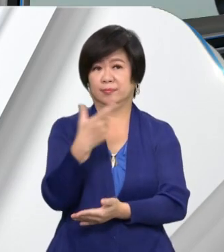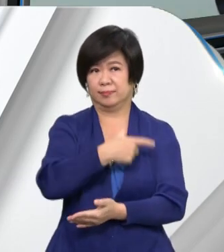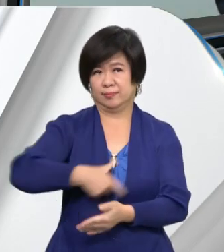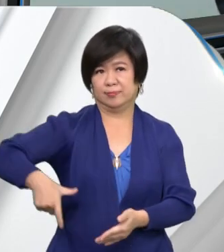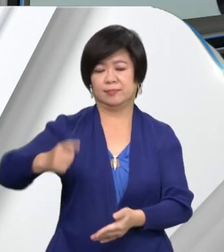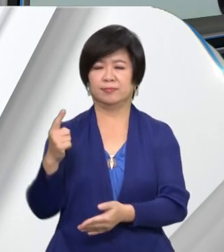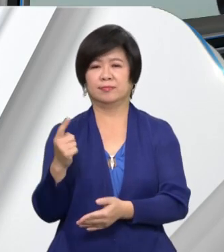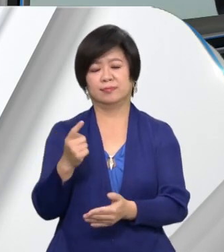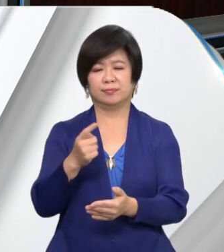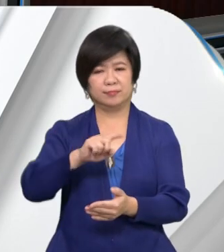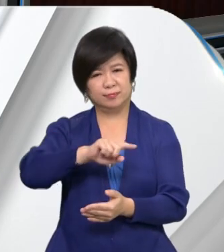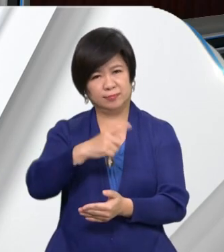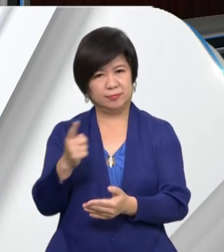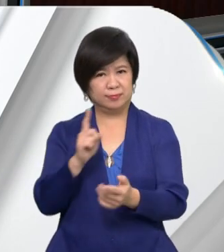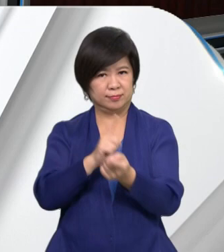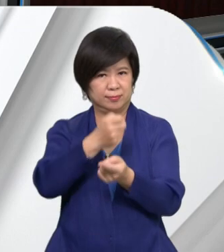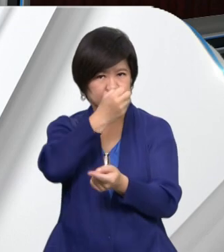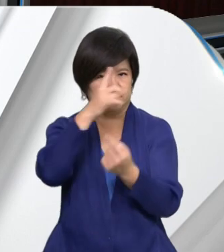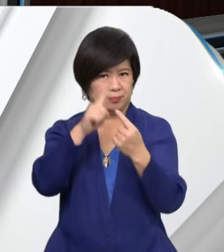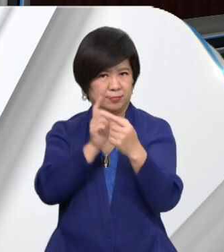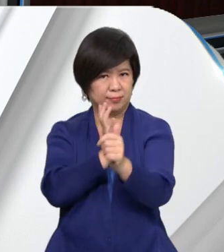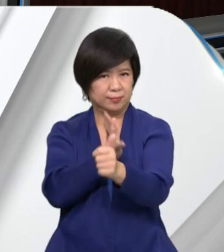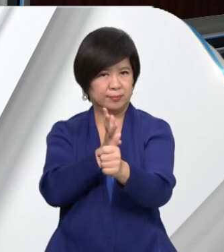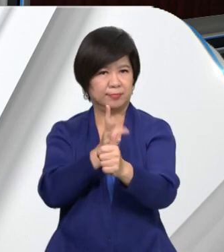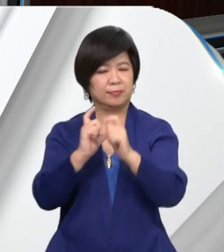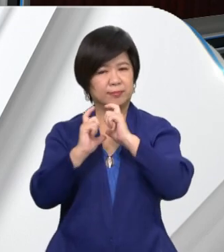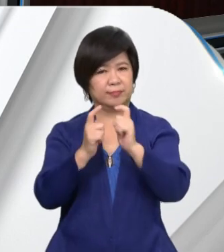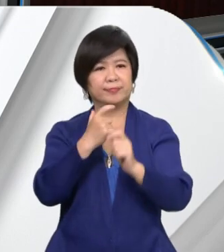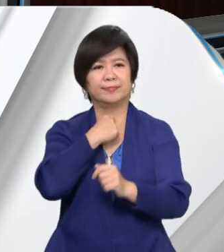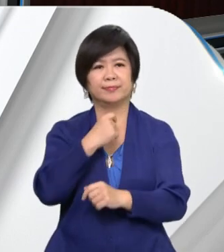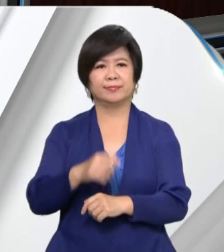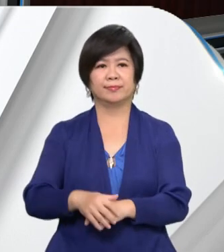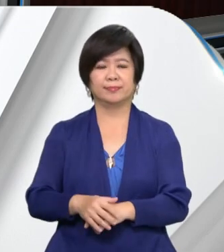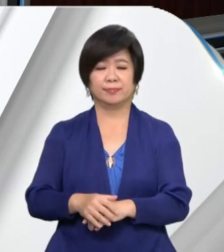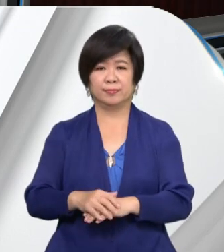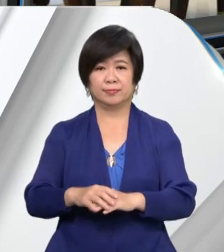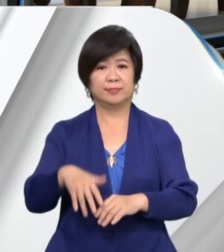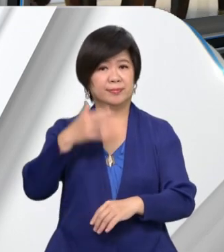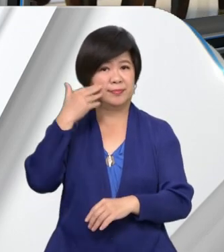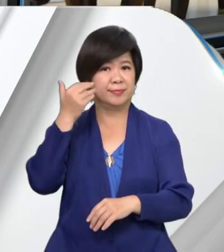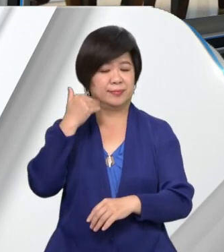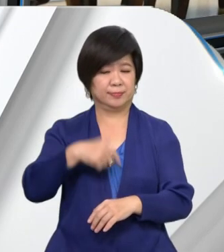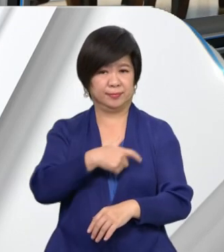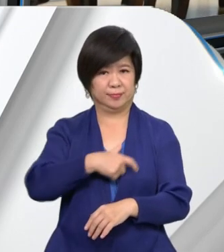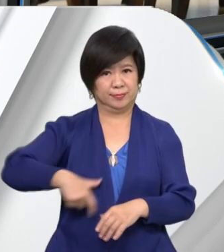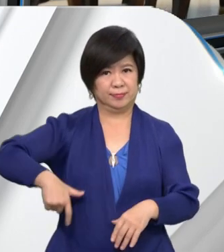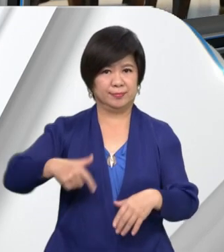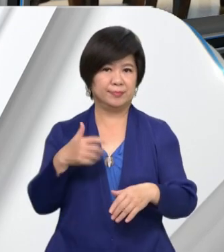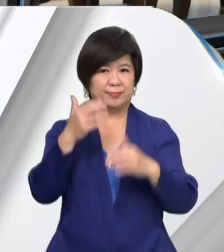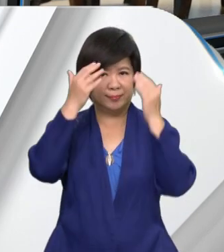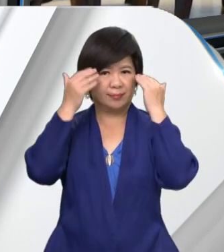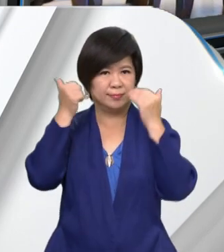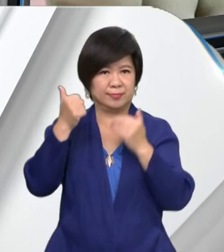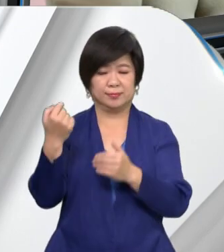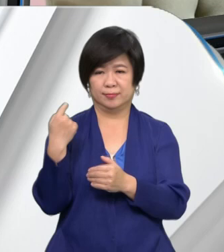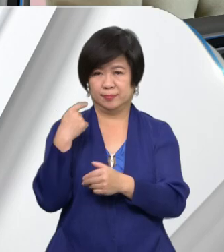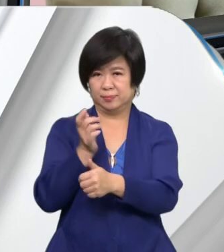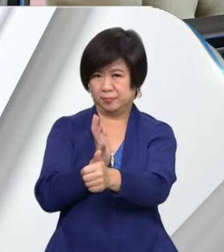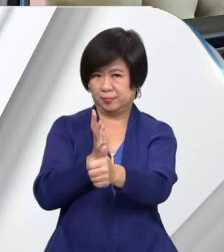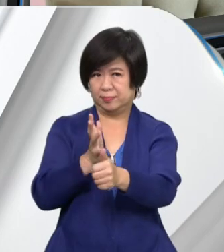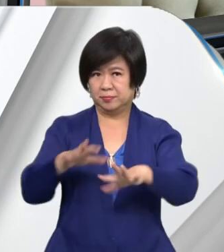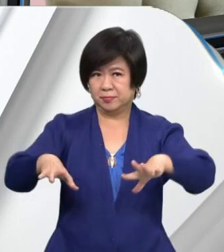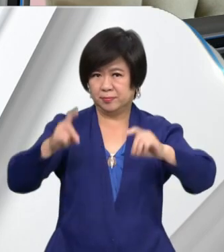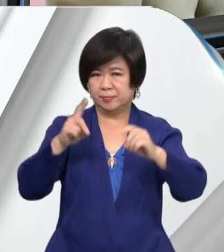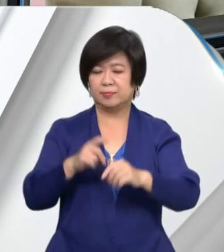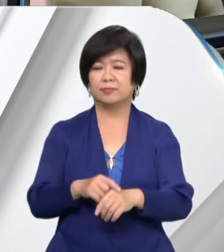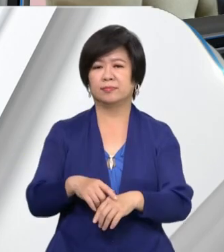总统候选人，针对候选人的问题来回答。国民党的候选人黄国昌初步接受提问，一开